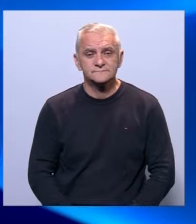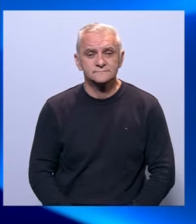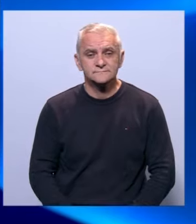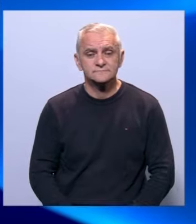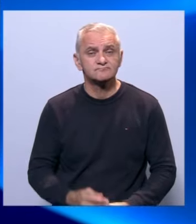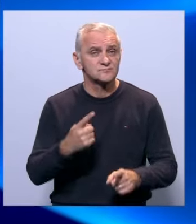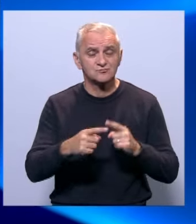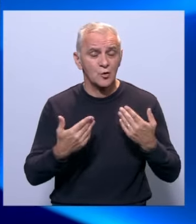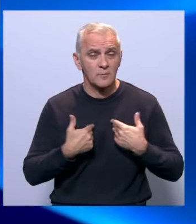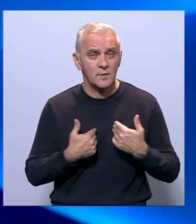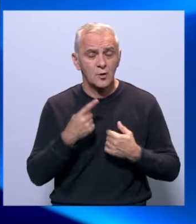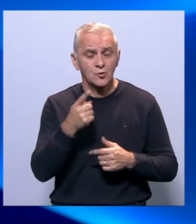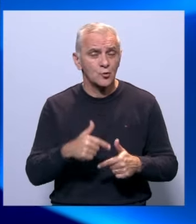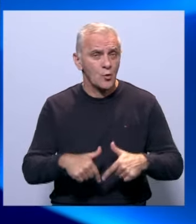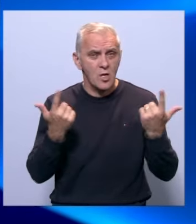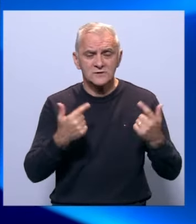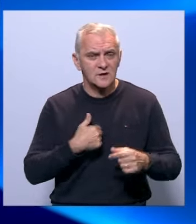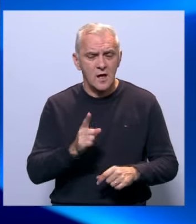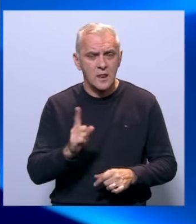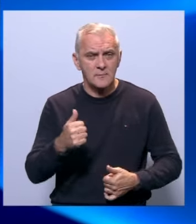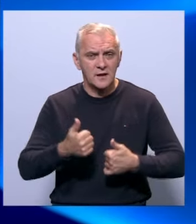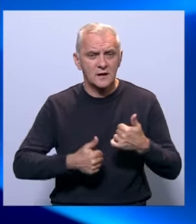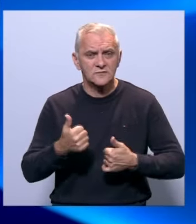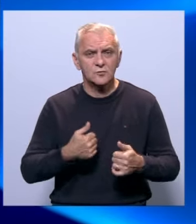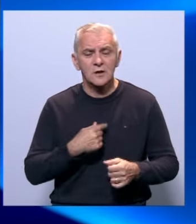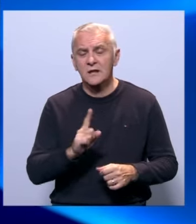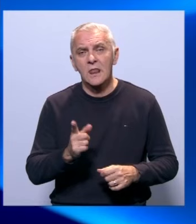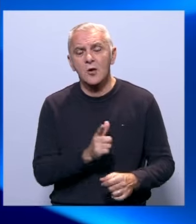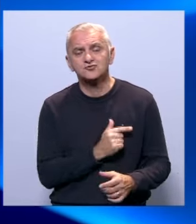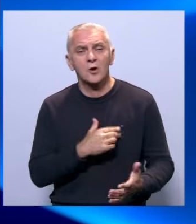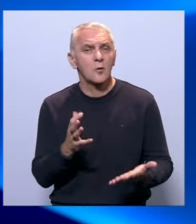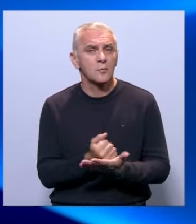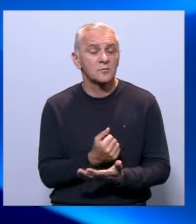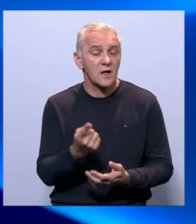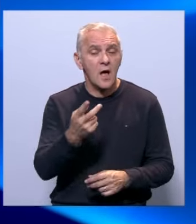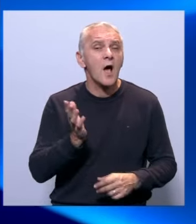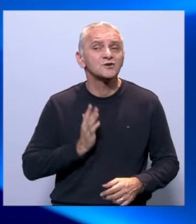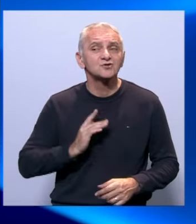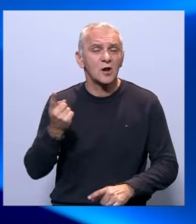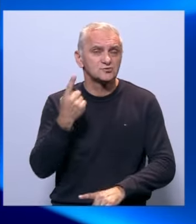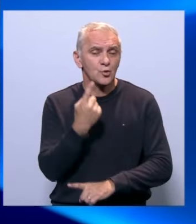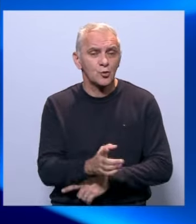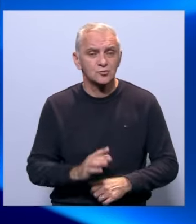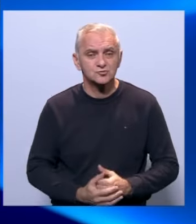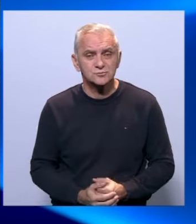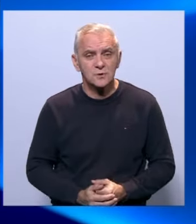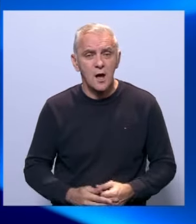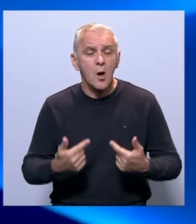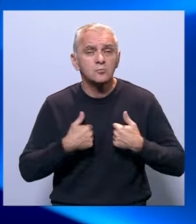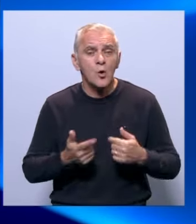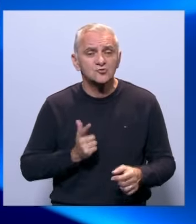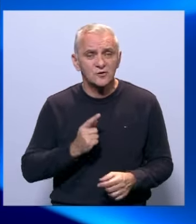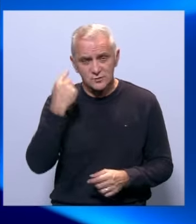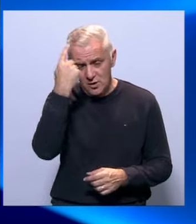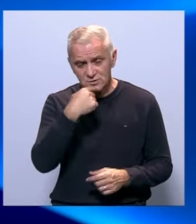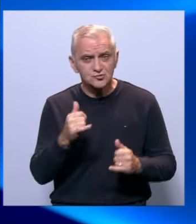Što se mene tiče, to je jasno. Ne bi se kandidovao da ne očekujem pobjedu, a naravno građani će odlučiti. Moja očekivanja lično